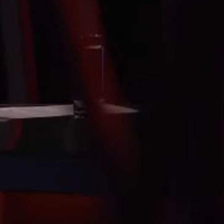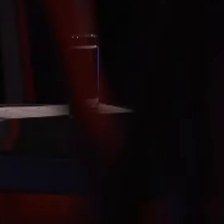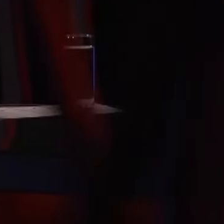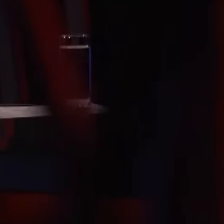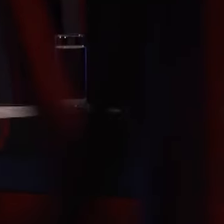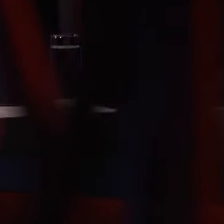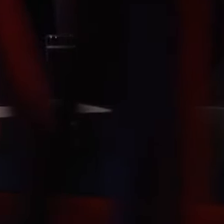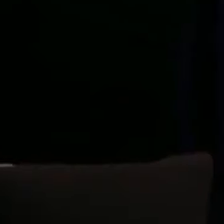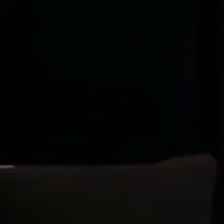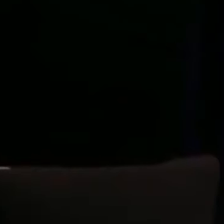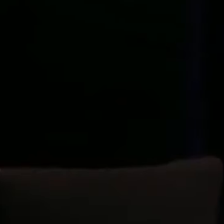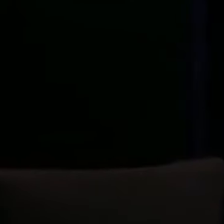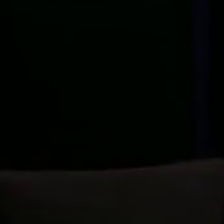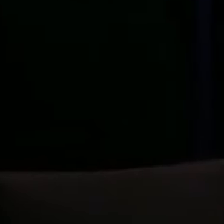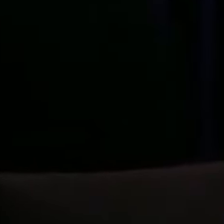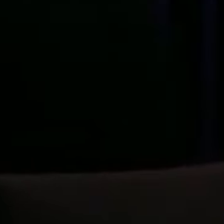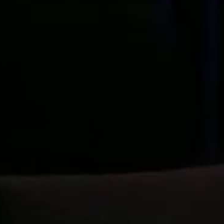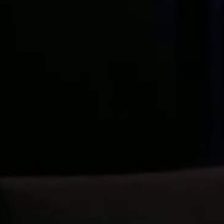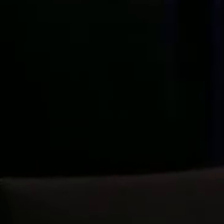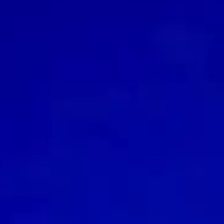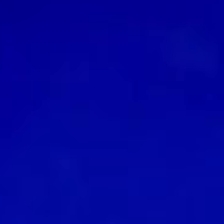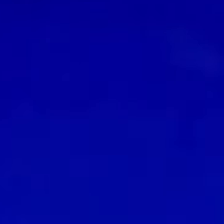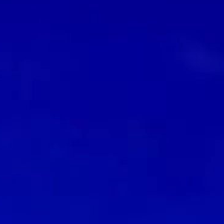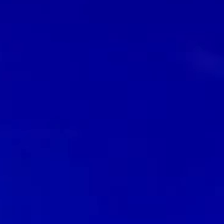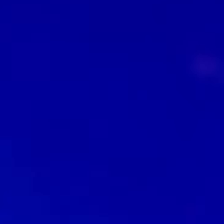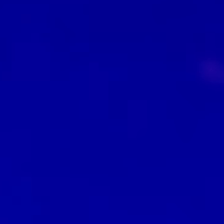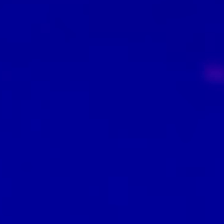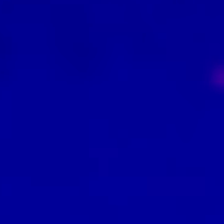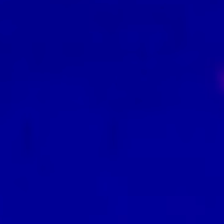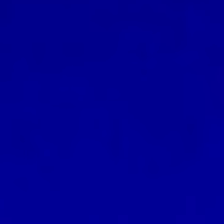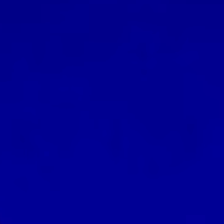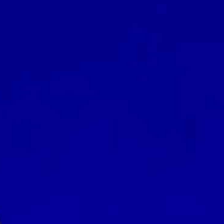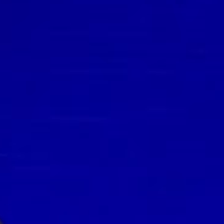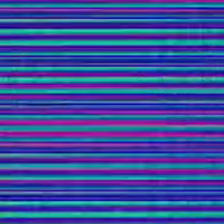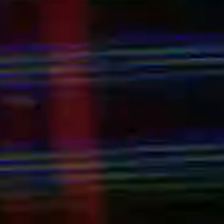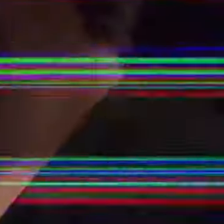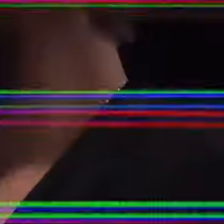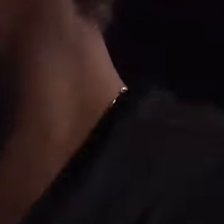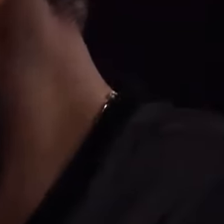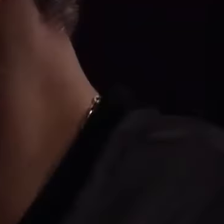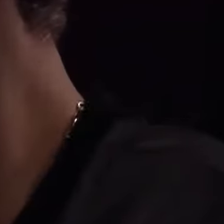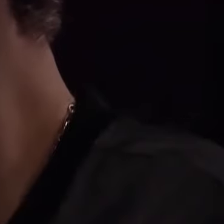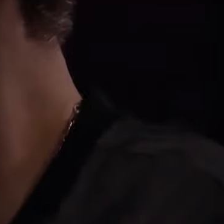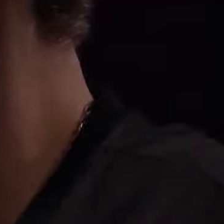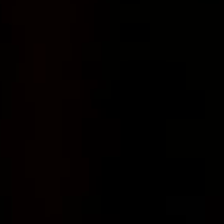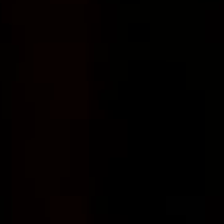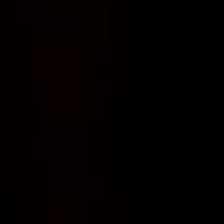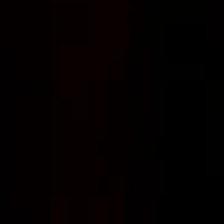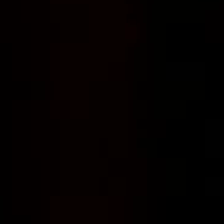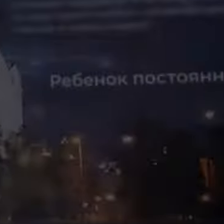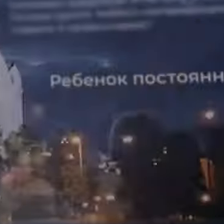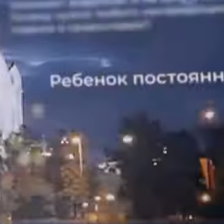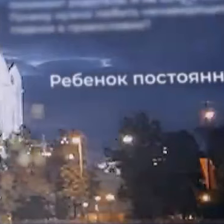матч закончился, о, теперь там и евреи против арабов. Какой счет? Арабо-израильский конфликт на этом не закончится. Ну, если что, мы вас посадим.